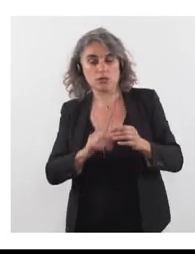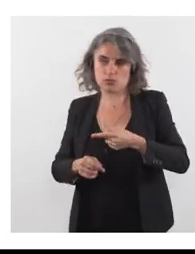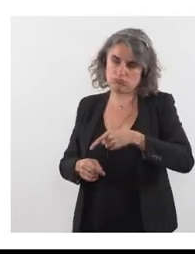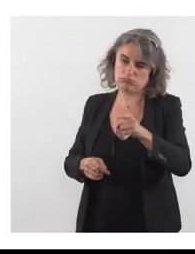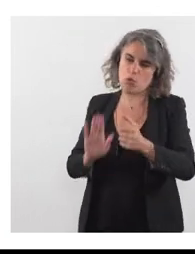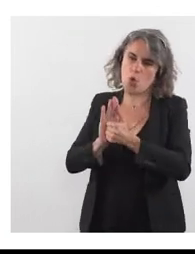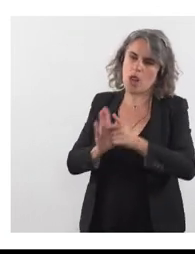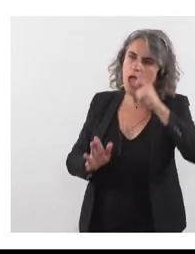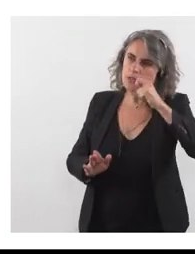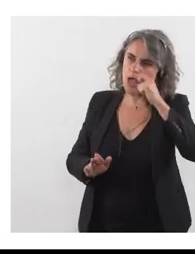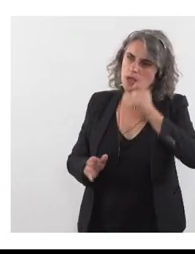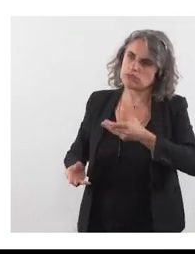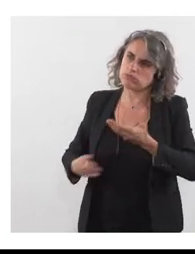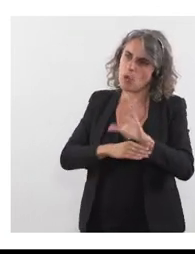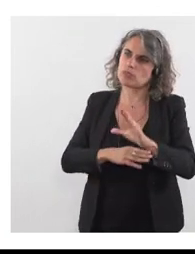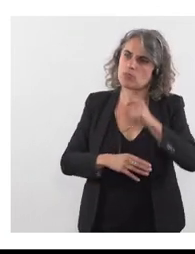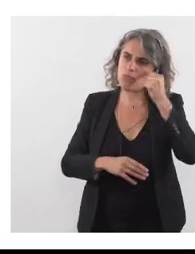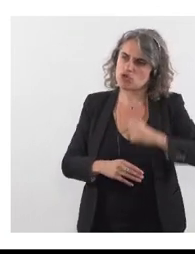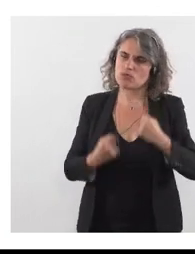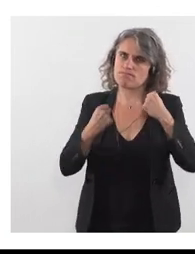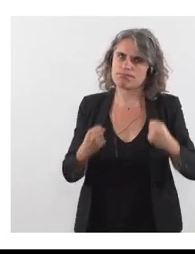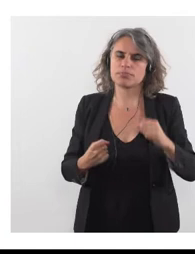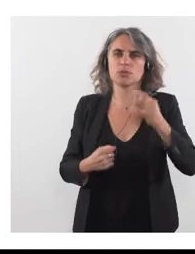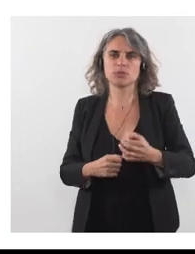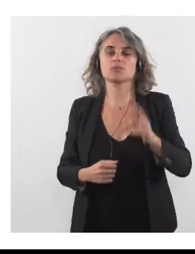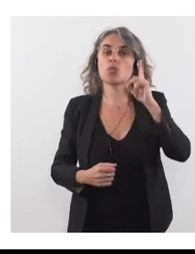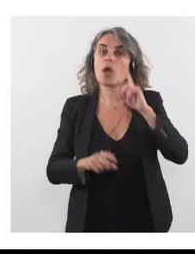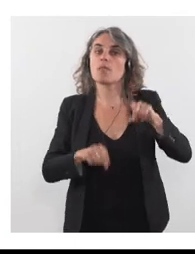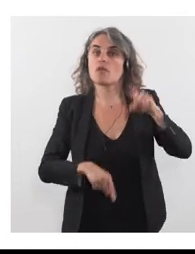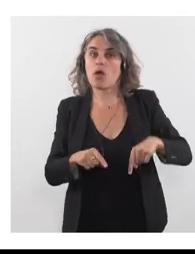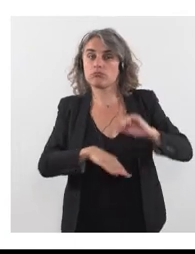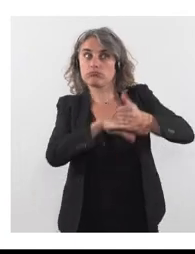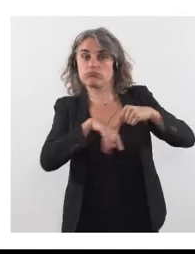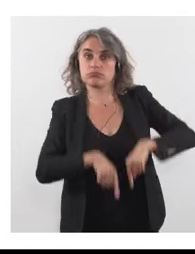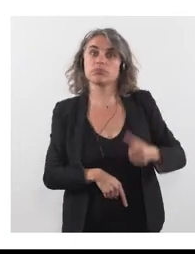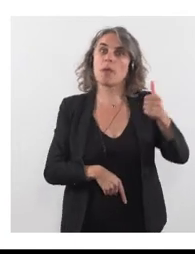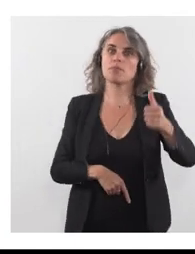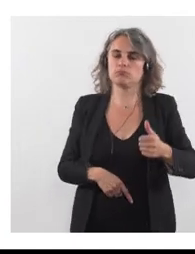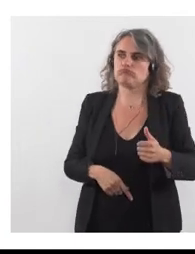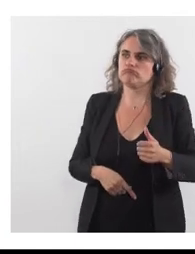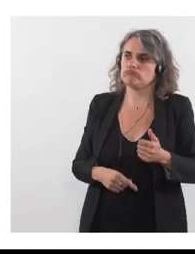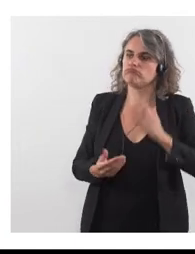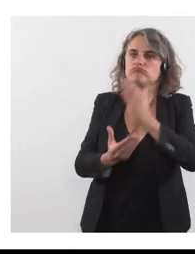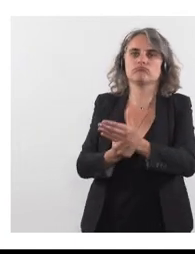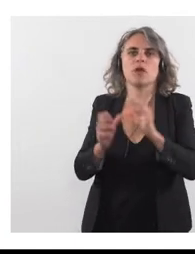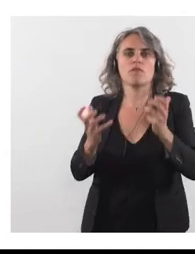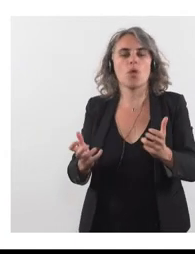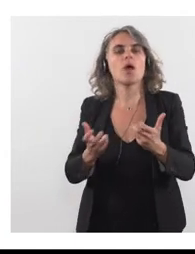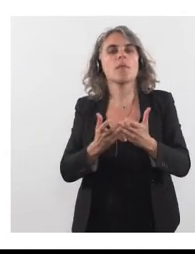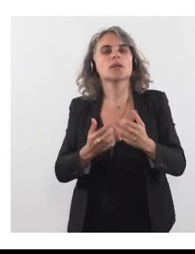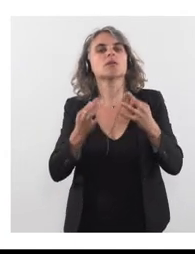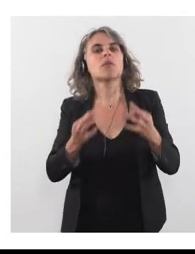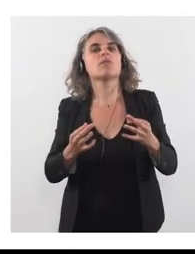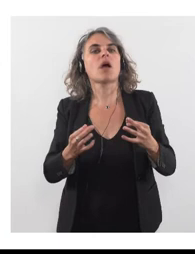asseoir la position de la Belgique lorsqu'elle va plaider elle-même dans des dossiers. On l'a fait, par exemple, dans le dossier